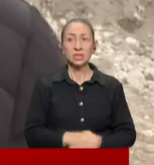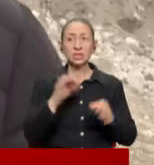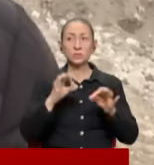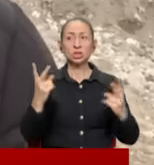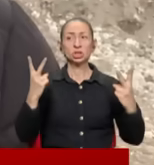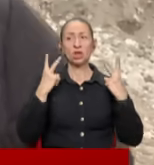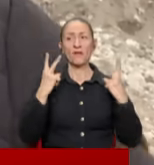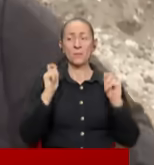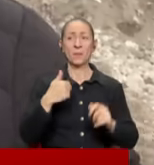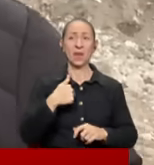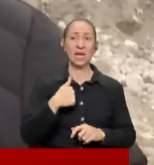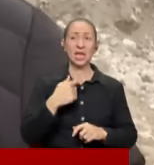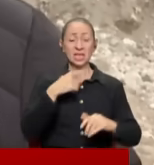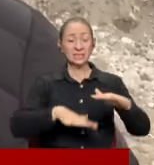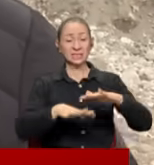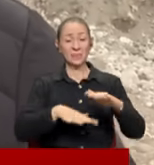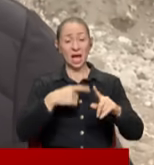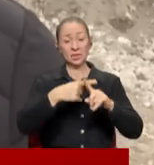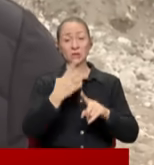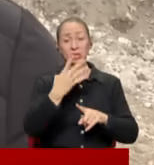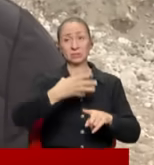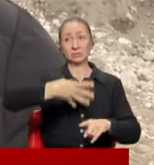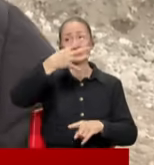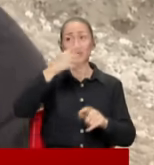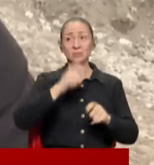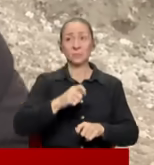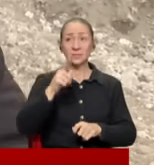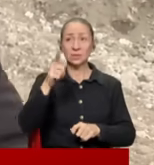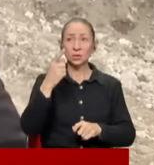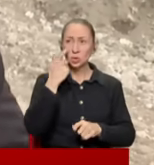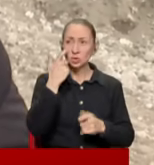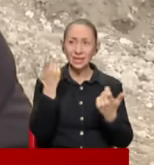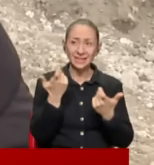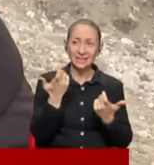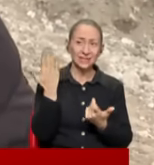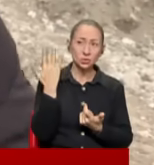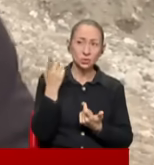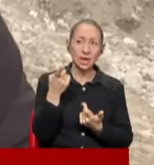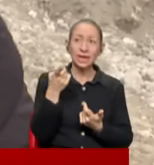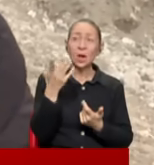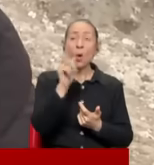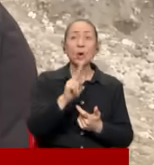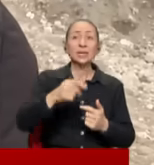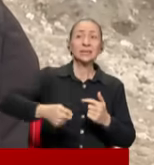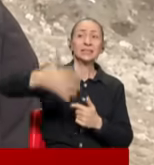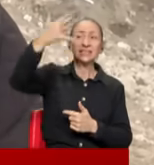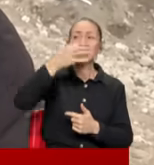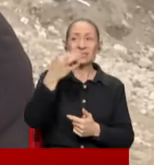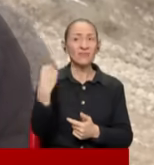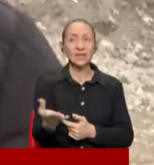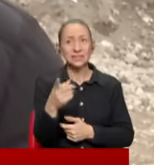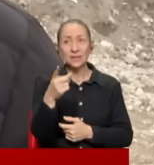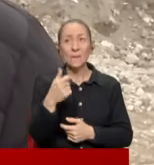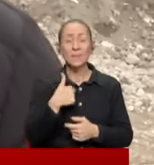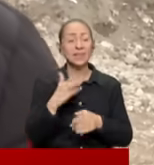Şimdi şov yapıyor bana. Diyor ki zemin artı 4 kat bina yapacağım. Senin gözün neredeydi daha önce? Niye buraya 17 kat binanın izini